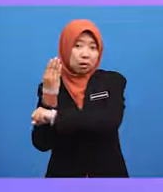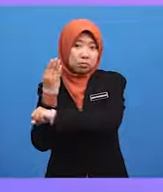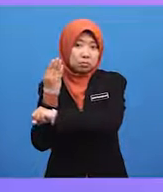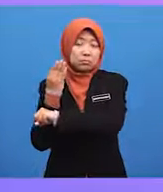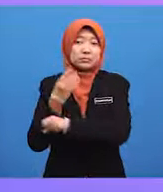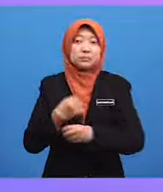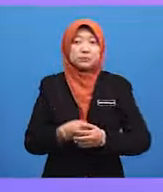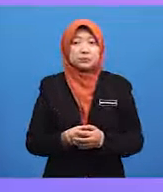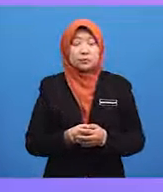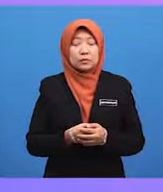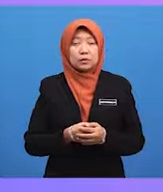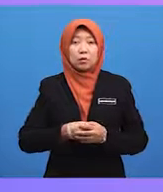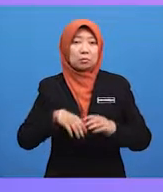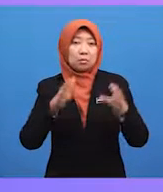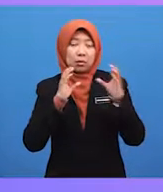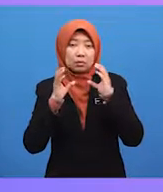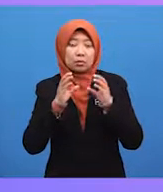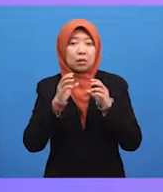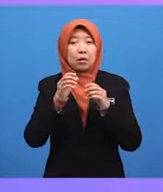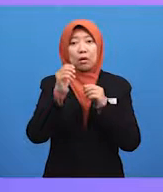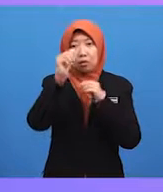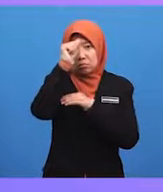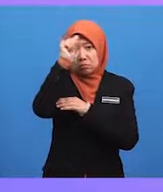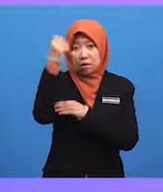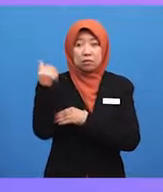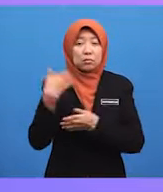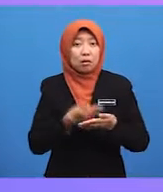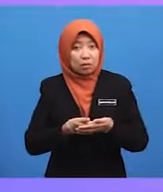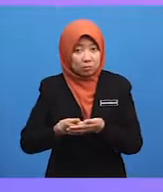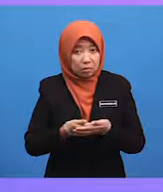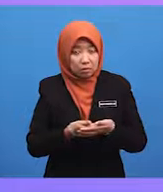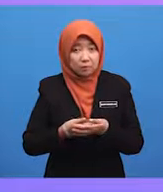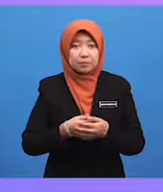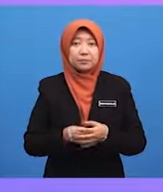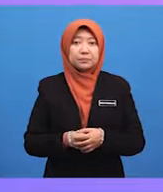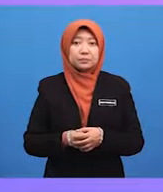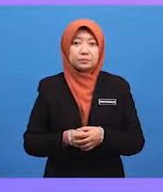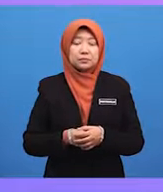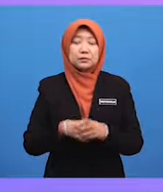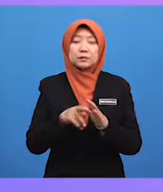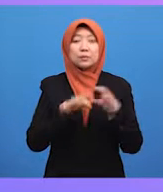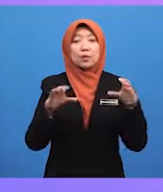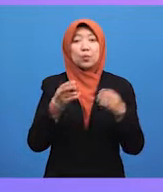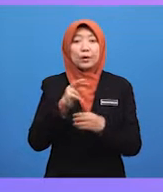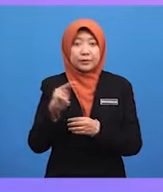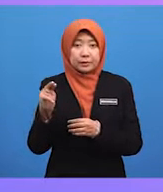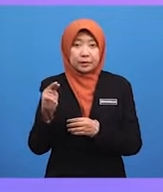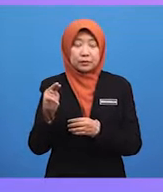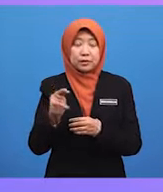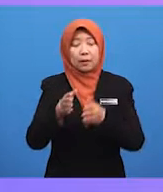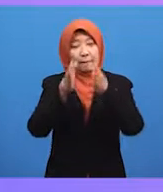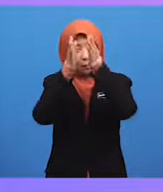berhala, menyatakan Allah ada anak. Dari segi perbuatan, menyembah